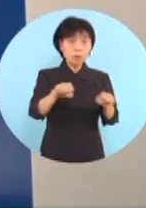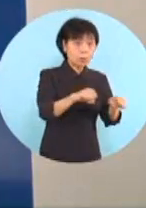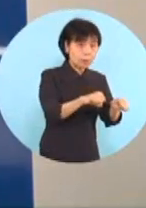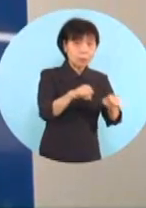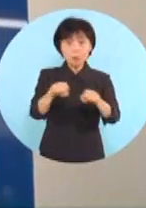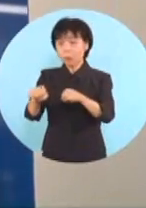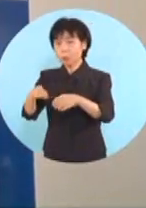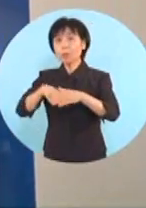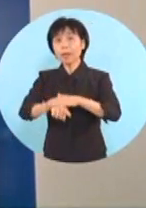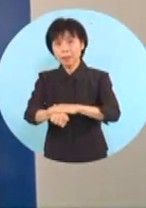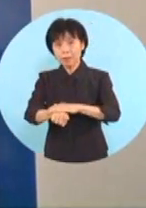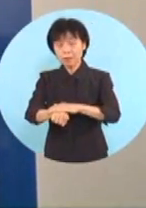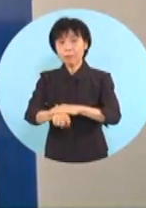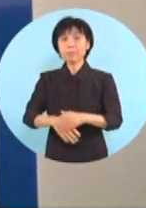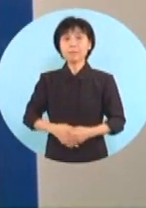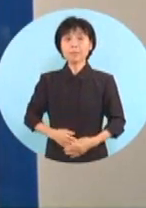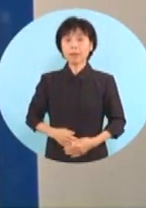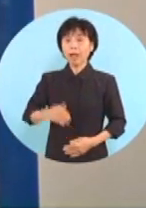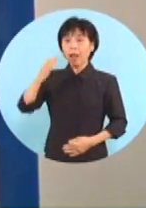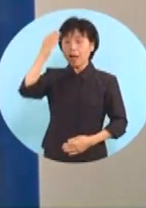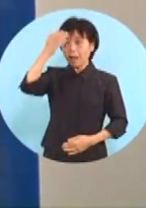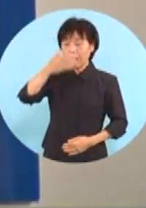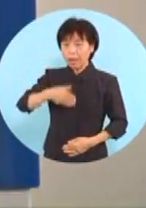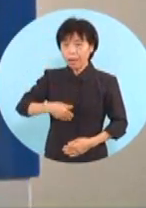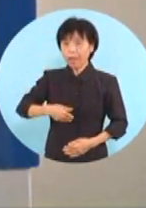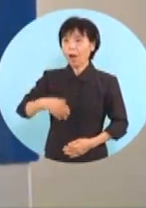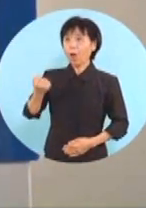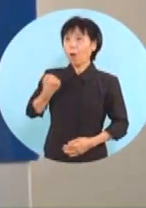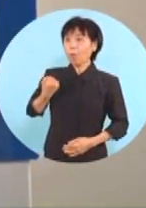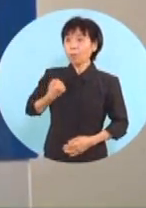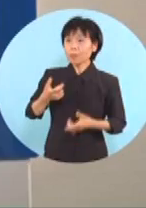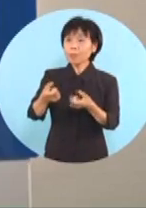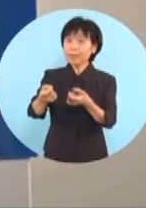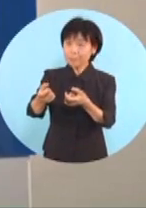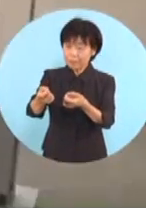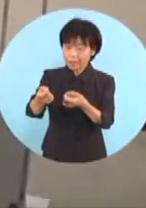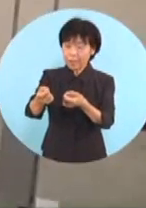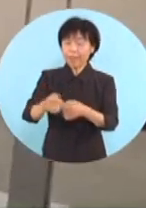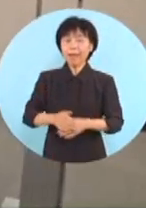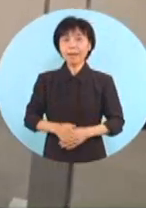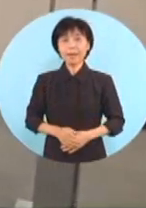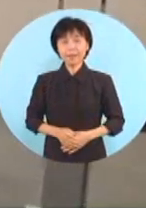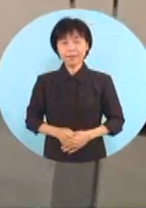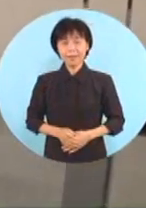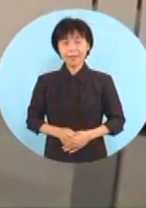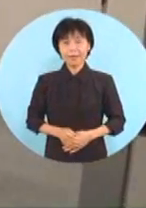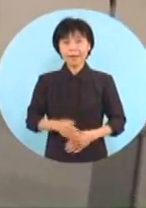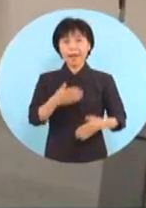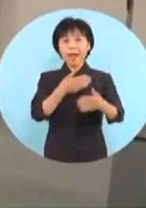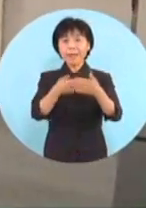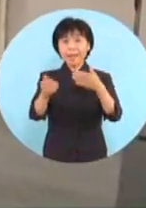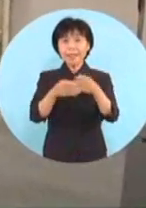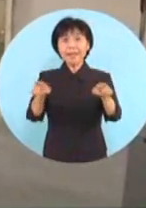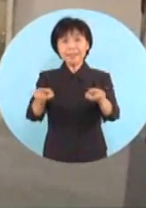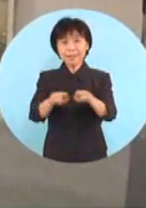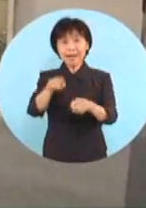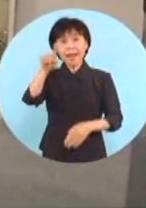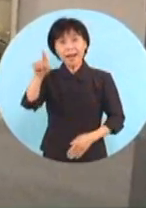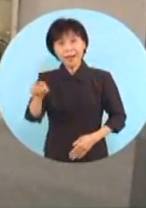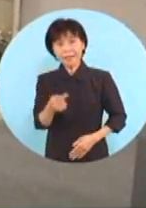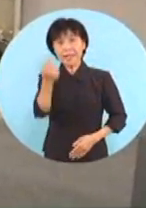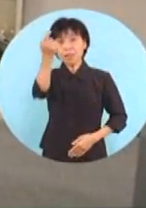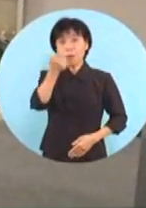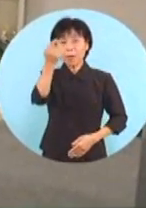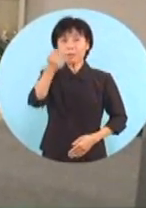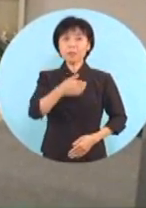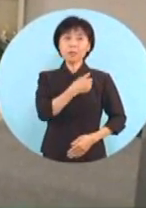。 すごい面白いですね。こう、なんでしょう、体験しながら自然と